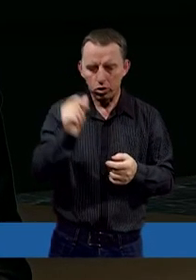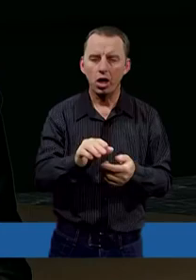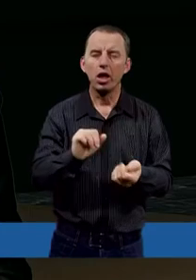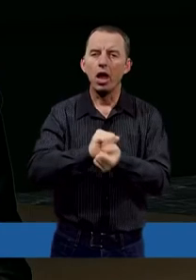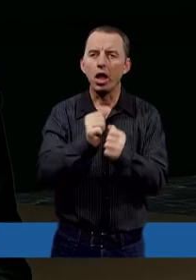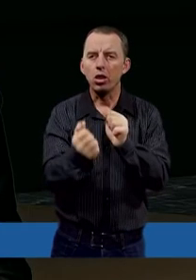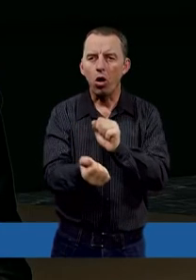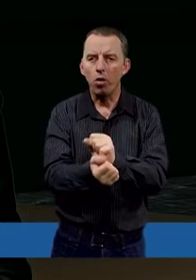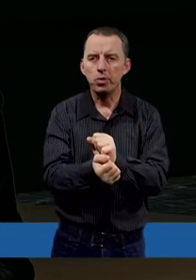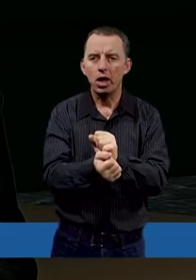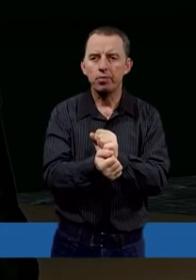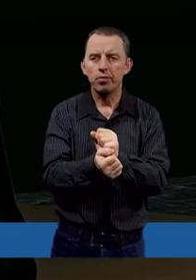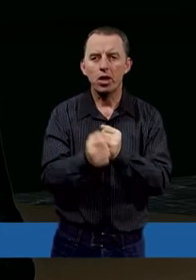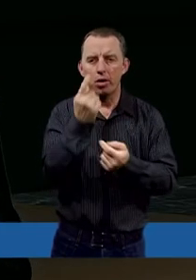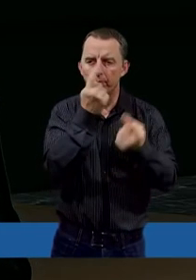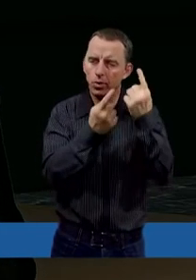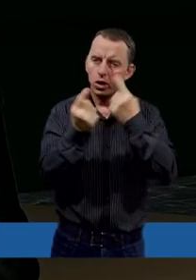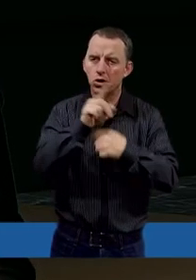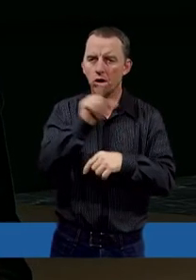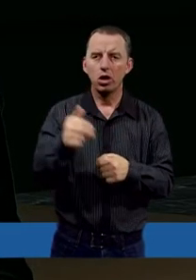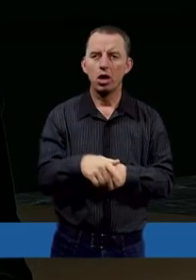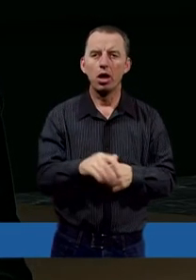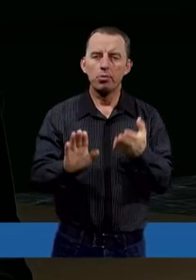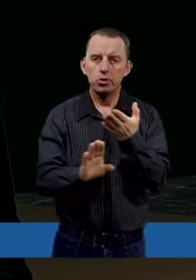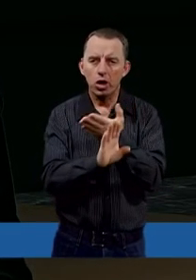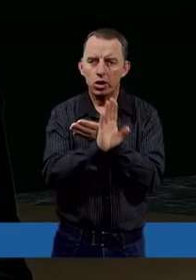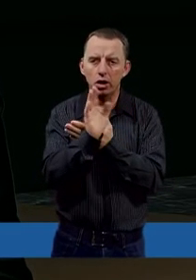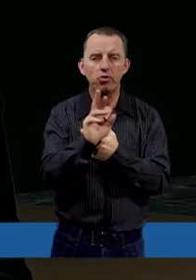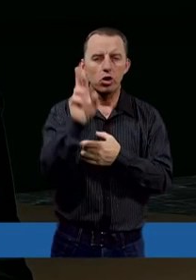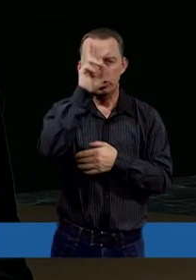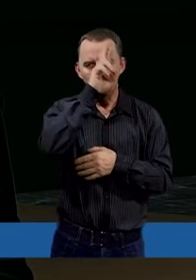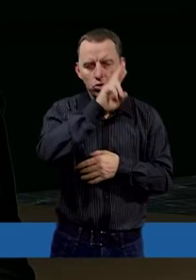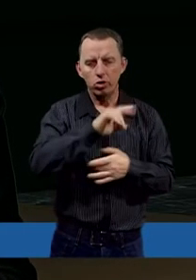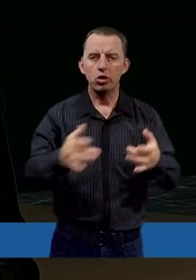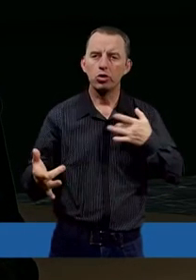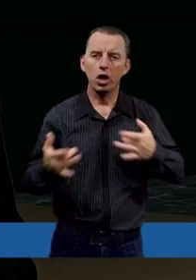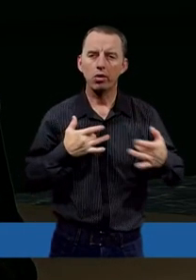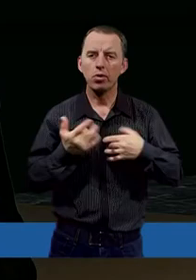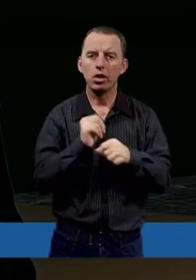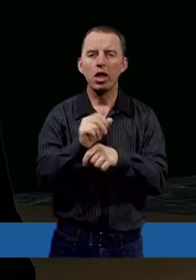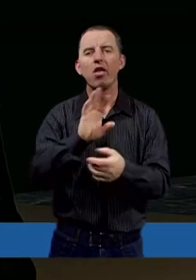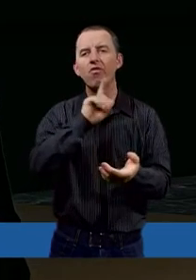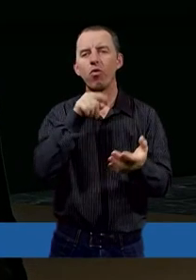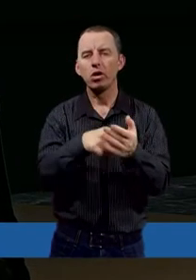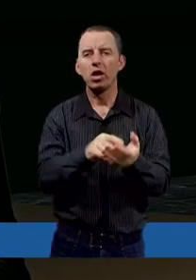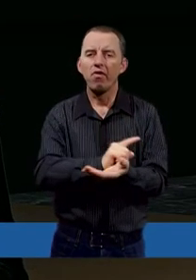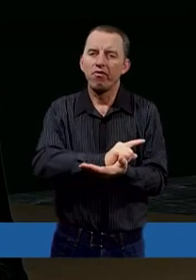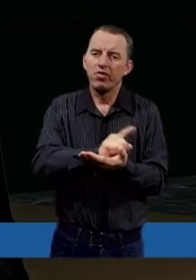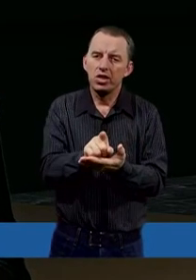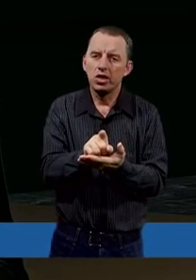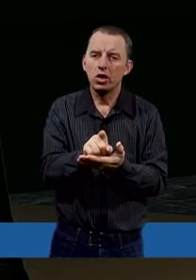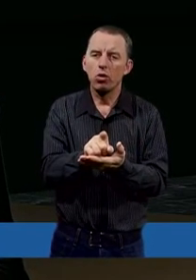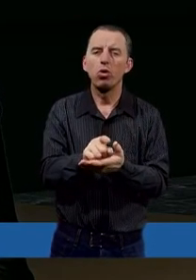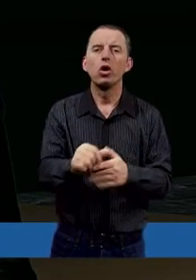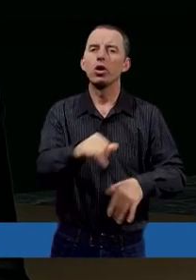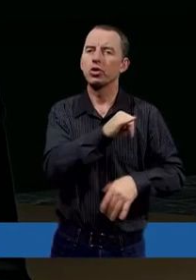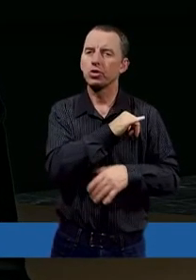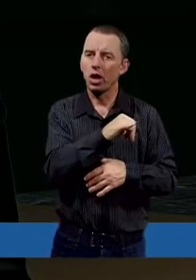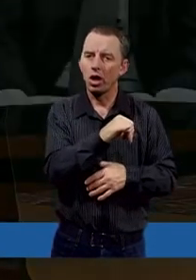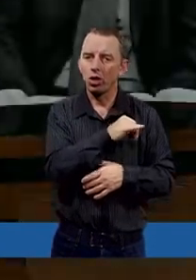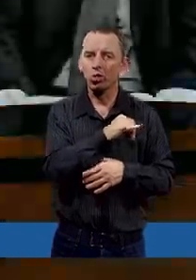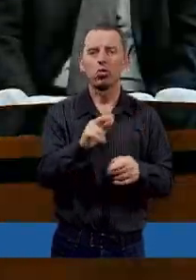Natomiast no, Pismo Święte przedstawia, że rzeczywiście cierpienie jest właśnie w wyniku grzechu. Zwołanie w wyniku